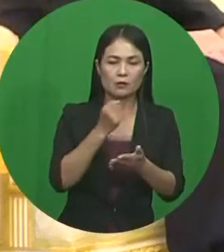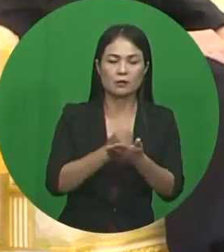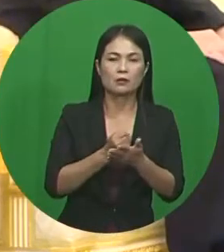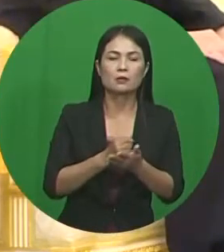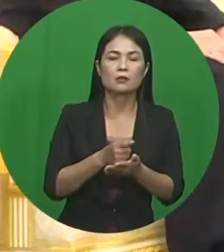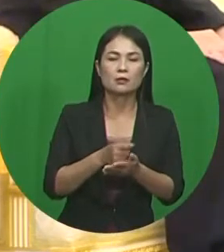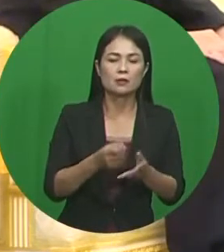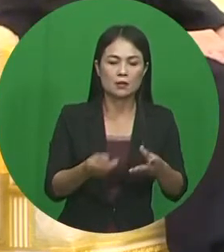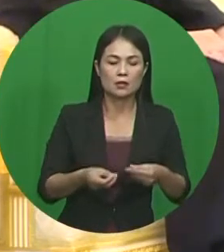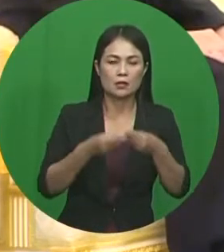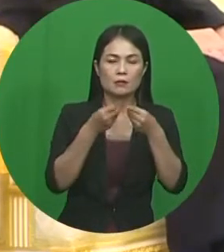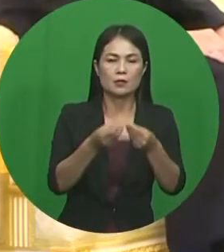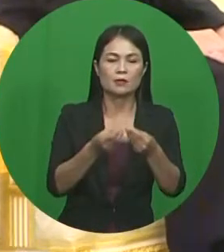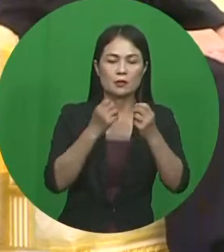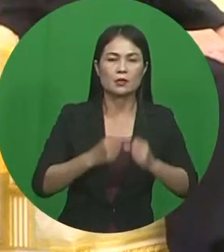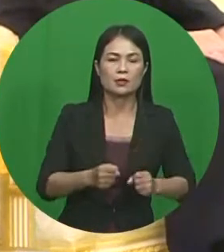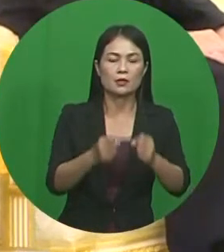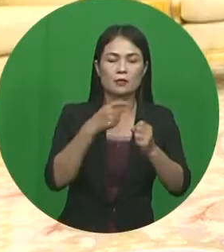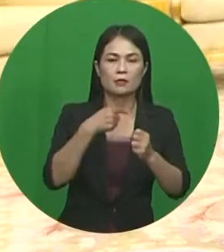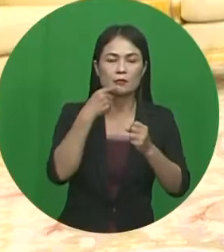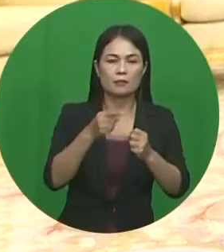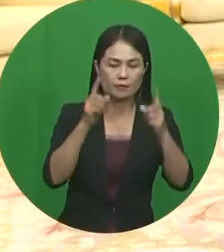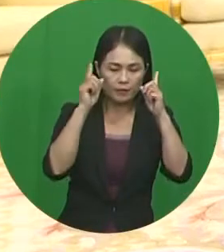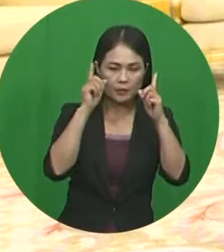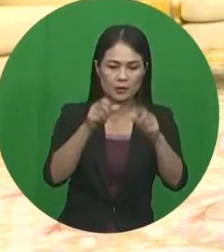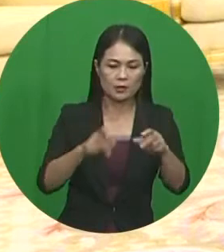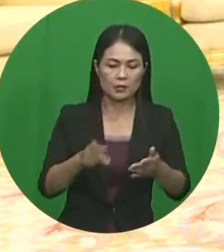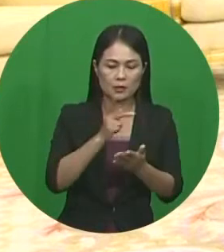បានទូថ្វាយអំពីសេចក្តីខិតខំប្រឹងប្រែងរបស់អាដាមក្នុ